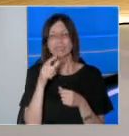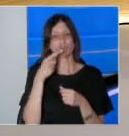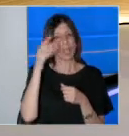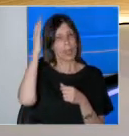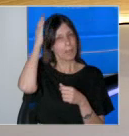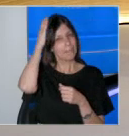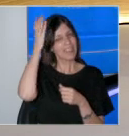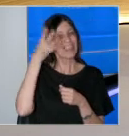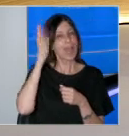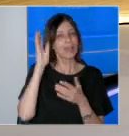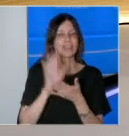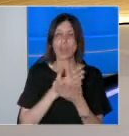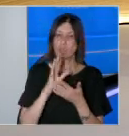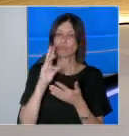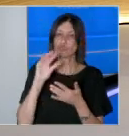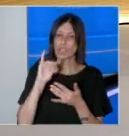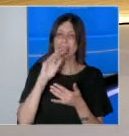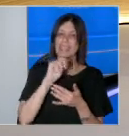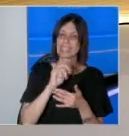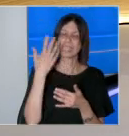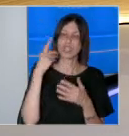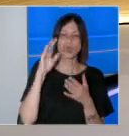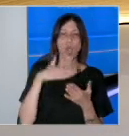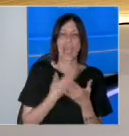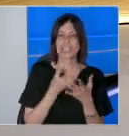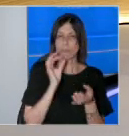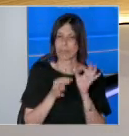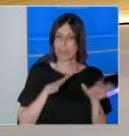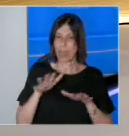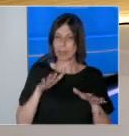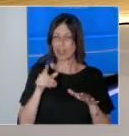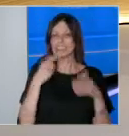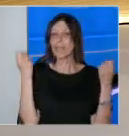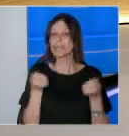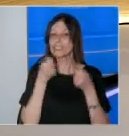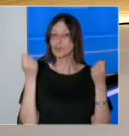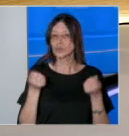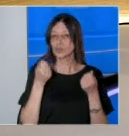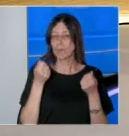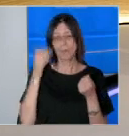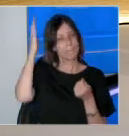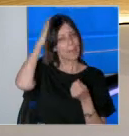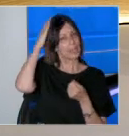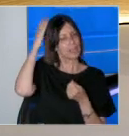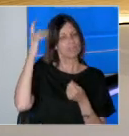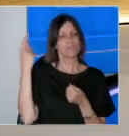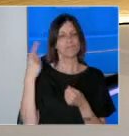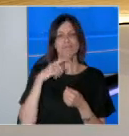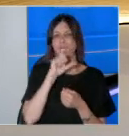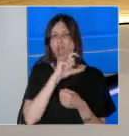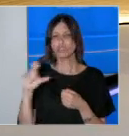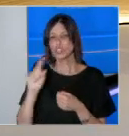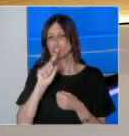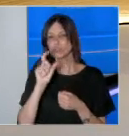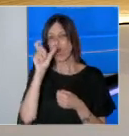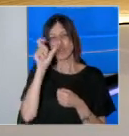ולפיד סיכמו כי שי ניצן יכהן כיועץ המשפטי לממשלה. זה הפרסום. בנט מפנה אצבע מאשימה, לא